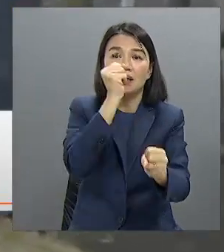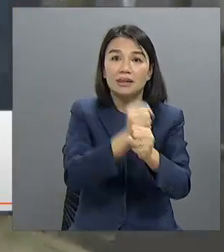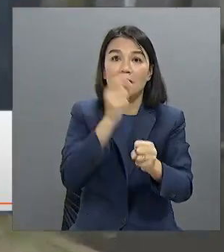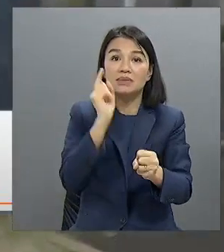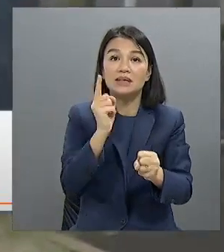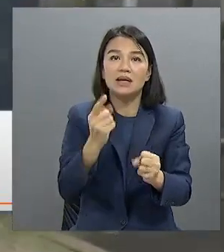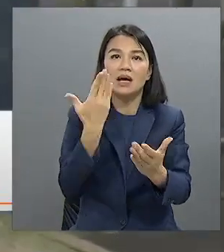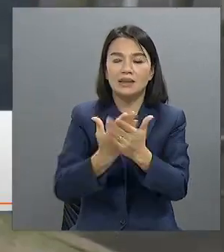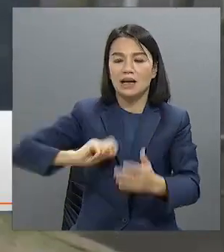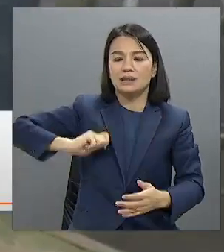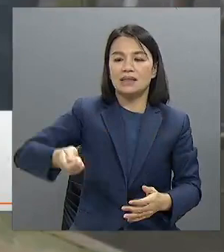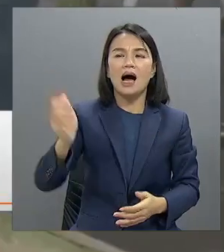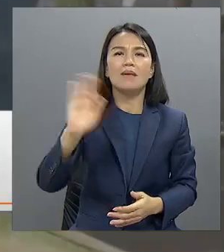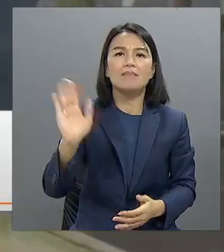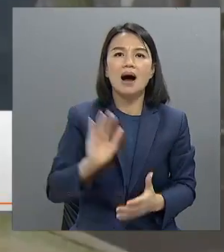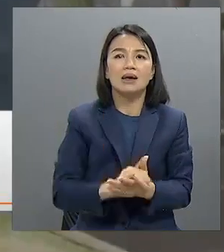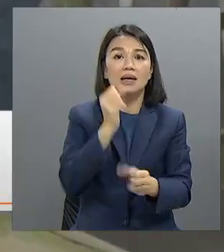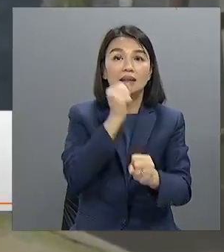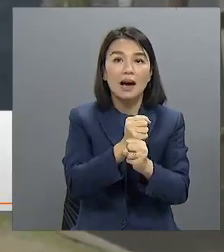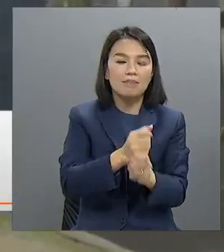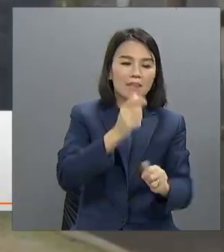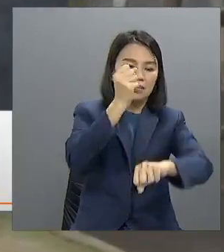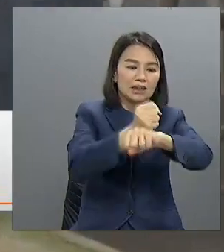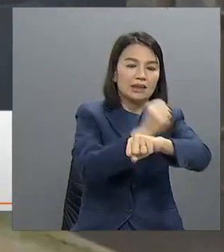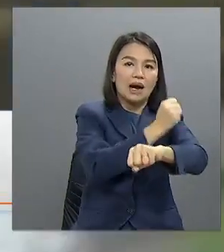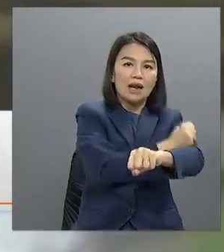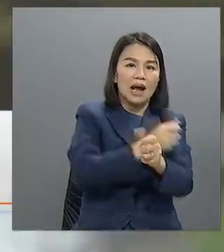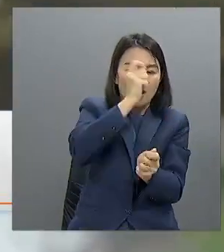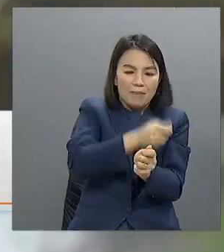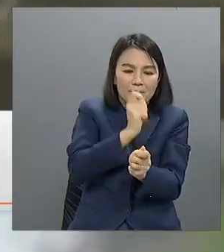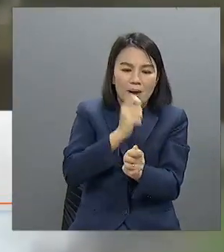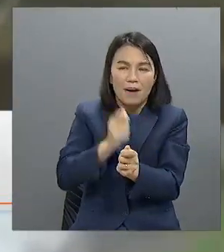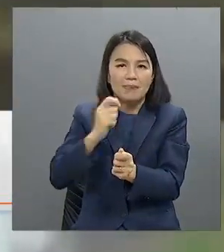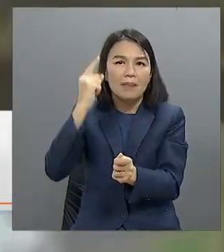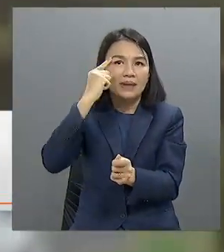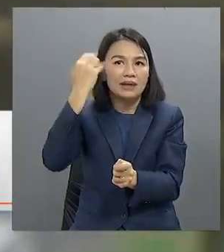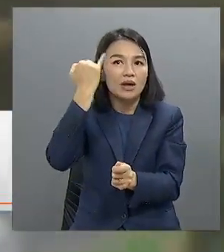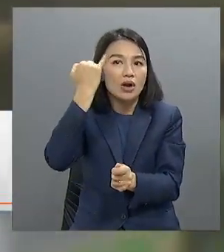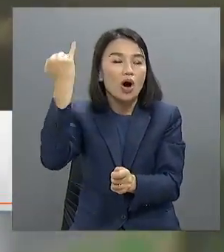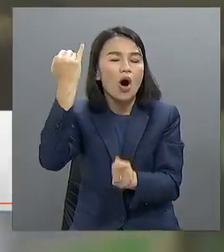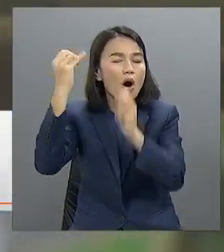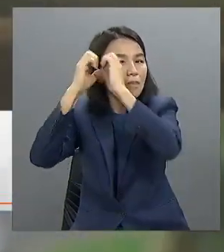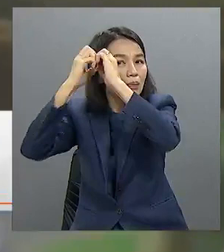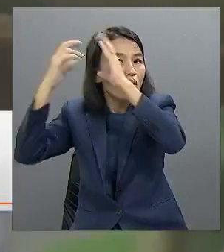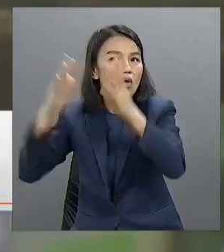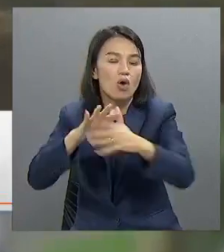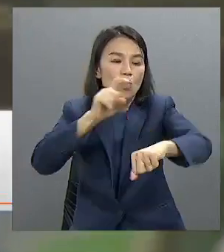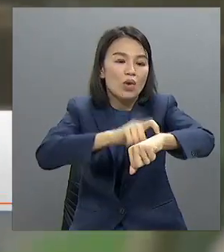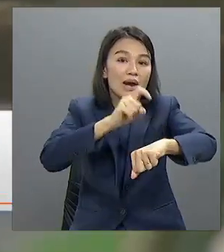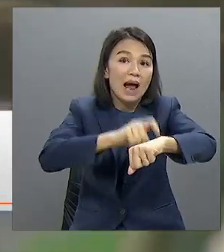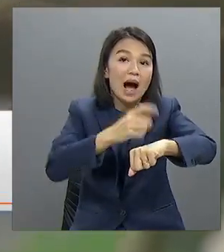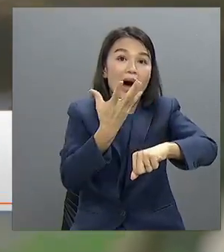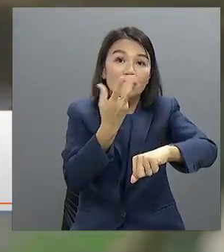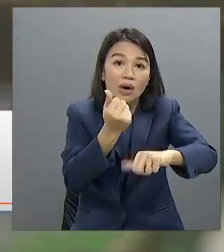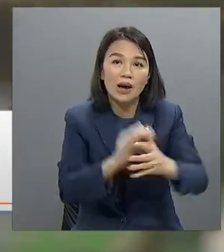เลยค่ะเพียงแค่ลงแรงแล้วก็ใช้ความคิดสร้างสรรค์เท่านั้นนะคะแต่ละหลังเนี่ยใช้เวลาไม่นานนะคะน้องป้างน้องยุ้ยใช้เวลาทำแ